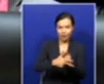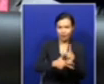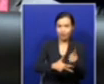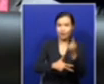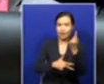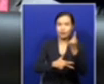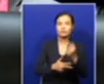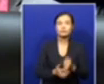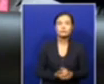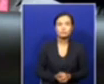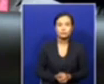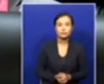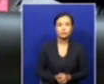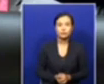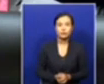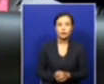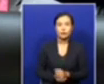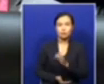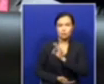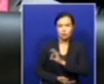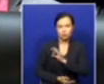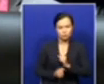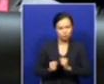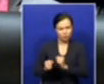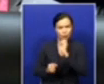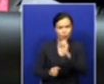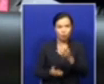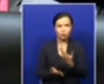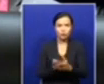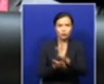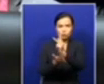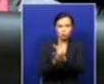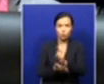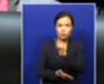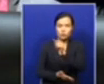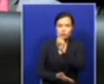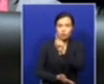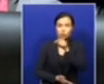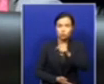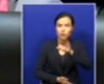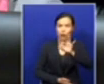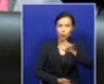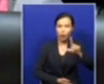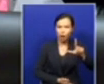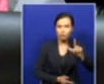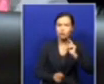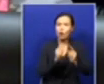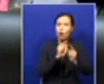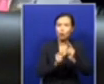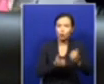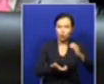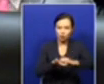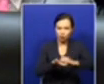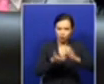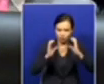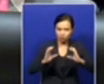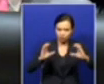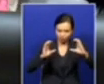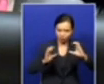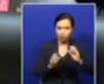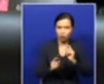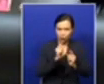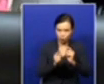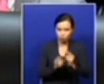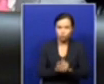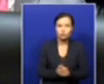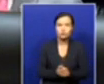ครับเพื่อนสมาชิกหลายท่านพยายามจะบอกว่าไม่ได้กู้ 1.9 ล้านท่านก็ไปตกลงกับพรรคร่วมรัฐบาลของท่านด้วยนะมาก